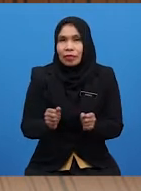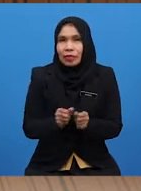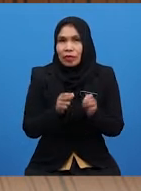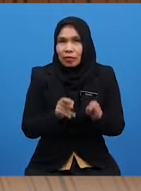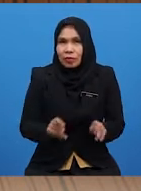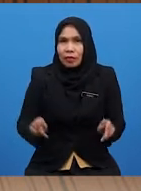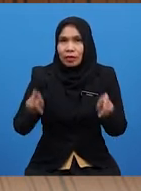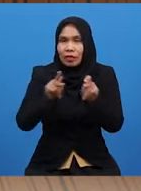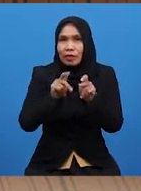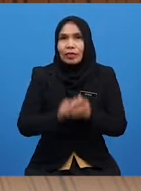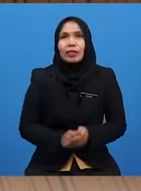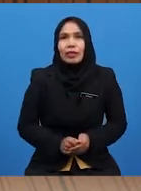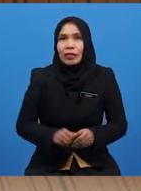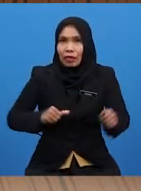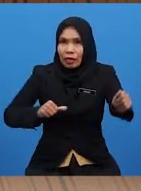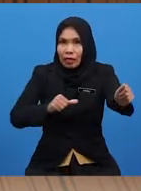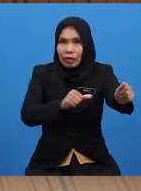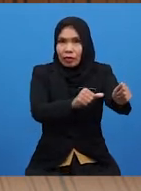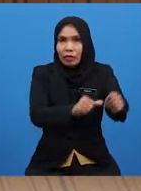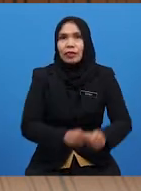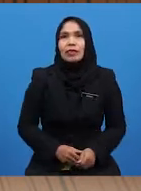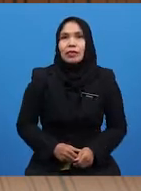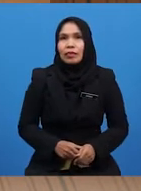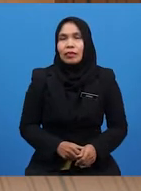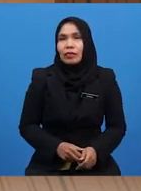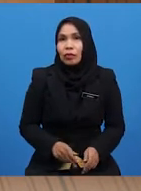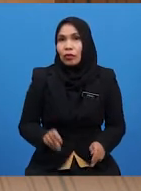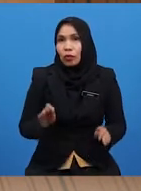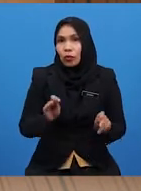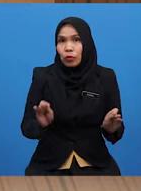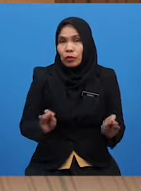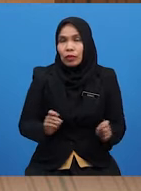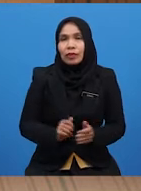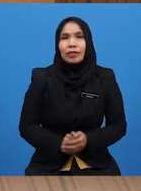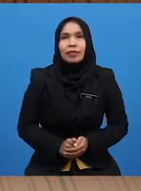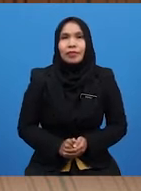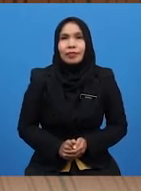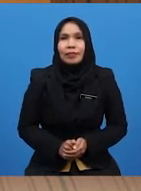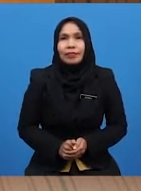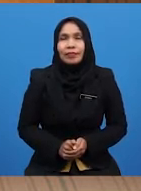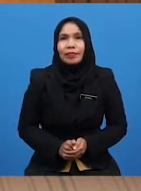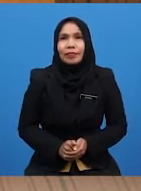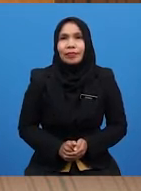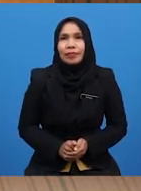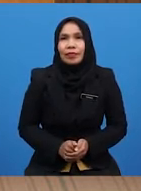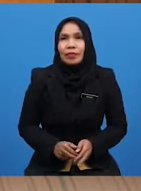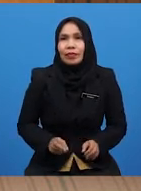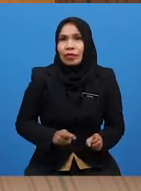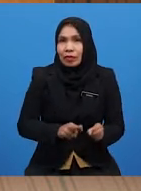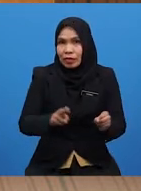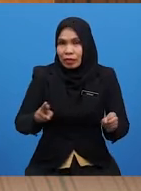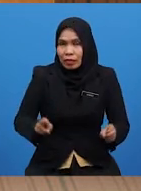se dan tabiat pengguna oleh itu Reka bentuk hiasan dalaman ini